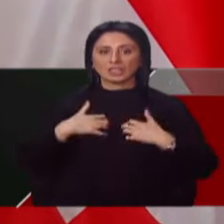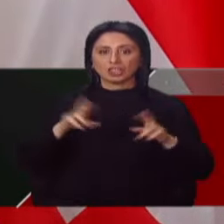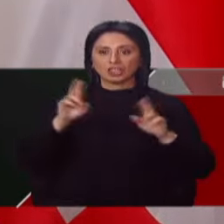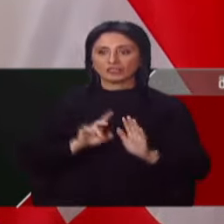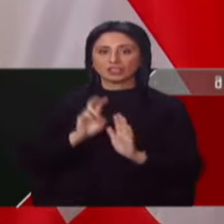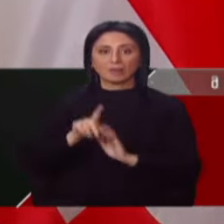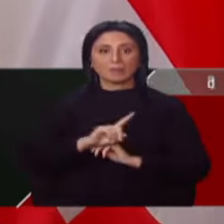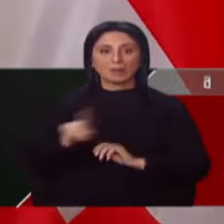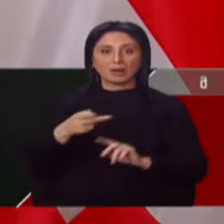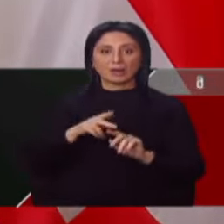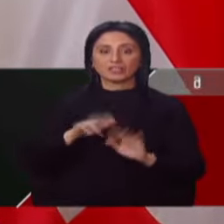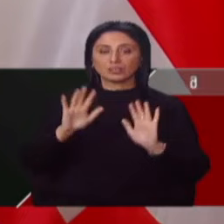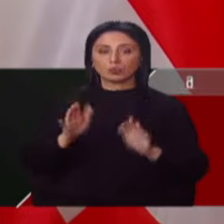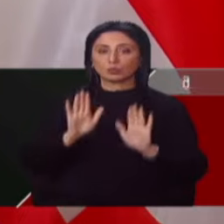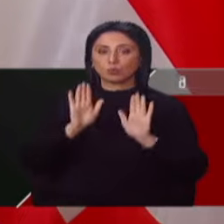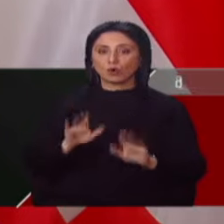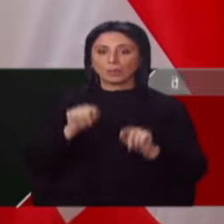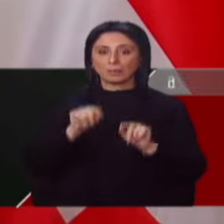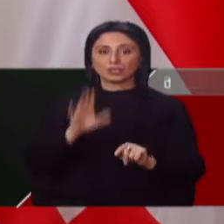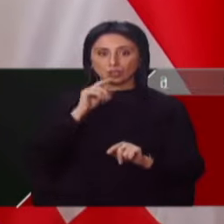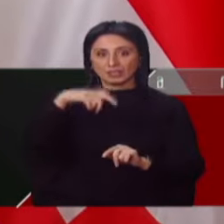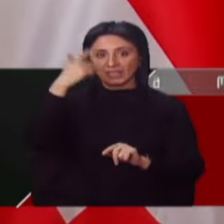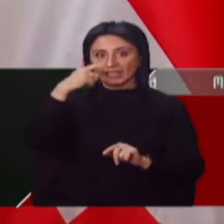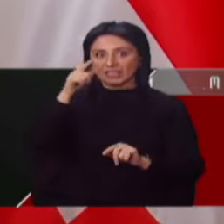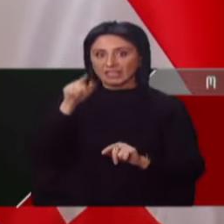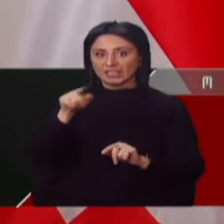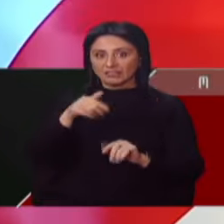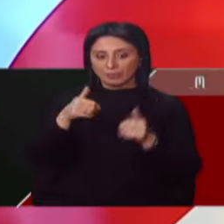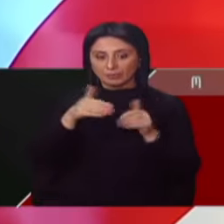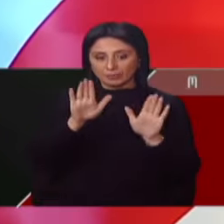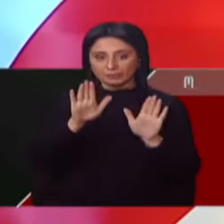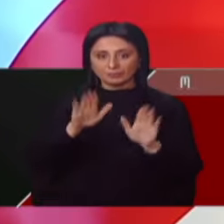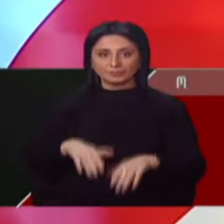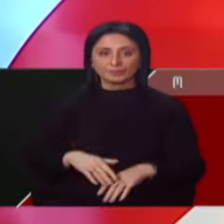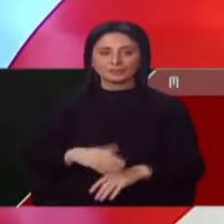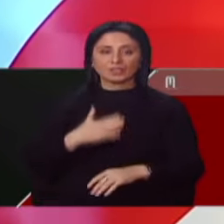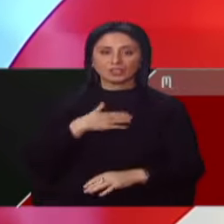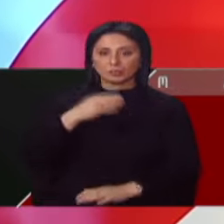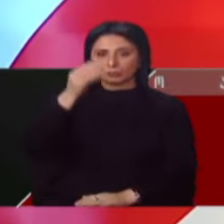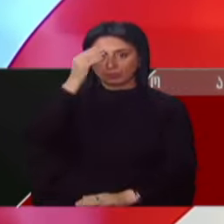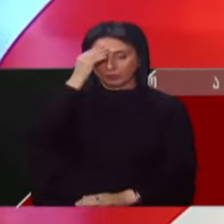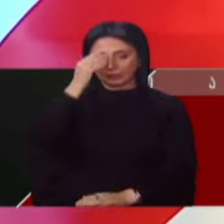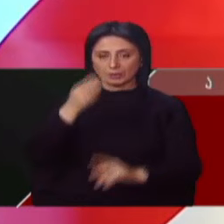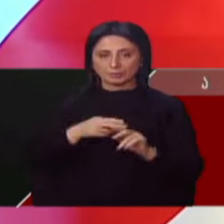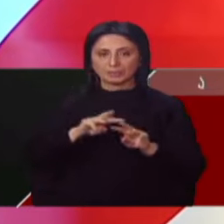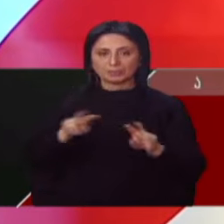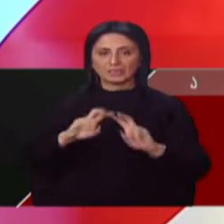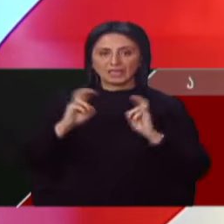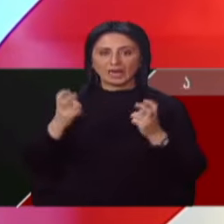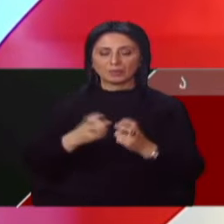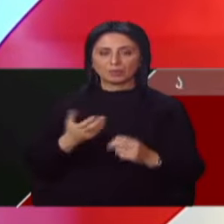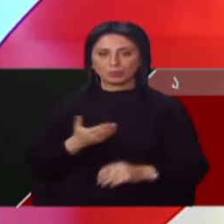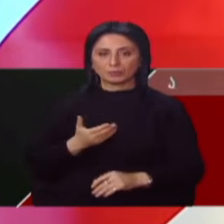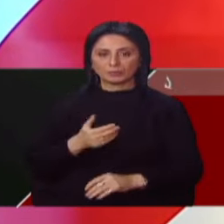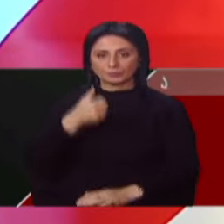წესი შევიდეთ, მაგრამ ეს მოხდება მხოლოდ მაშინ, როცა ივანიშვილს გაუშვებთ. Ჩემი პოზიცია იმ მინისტრ კაბინეტზე,